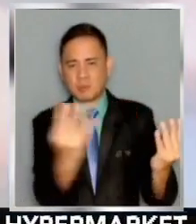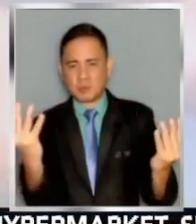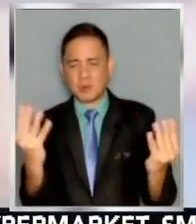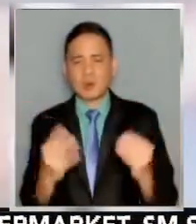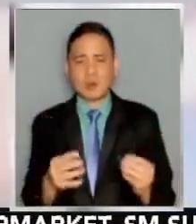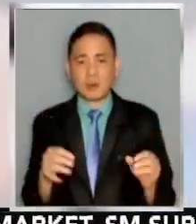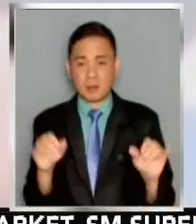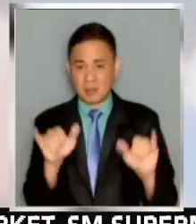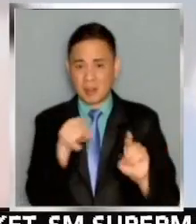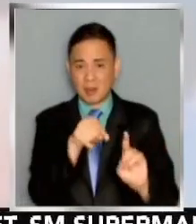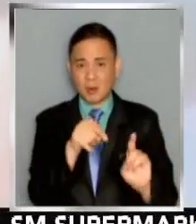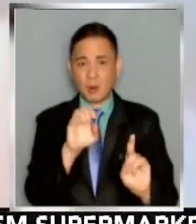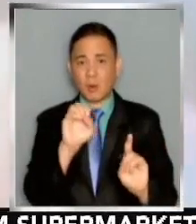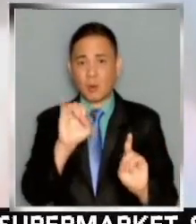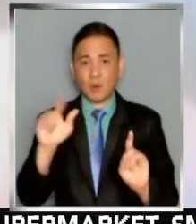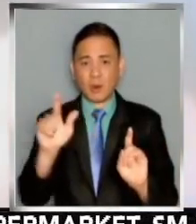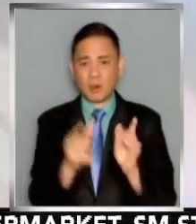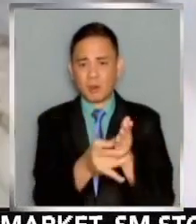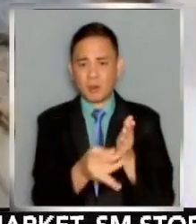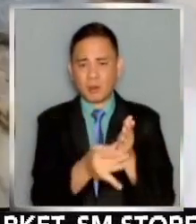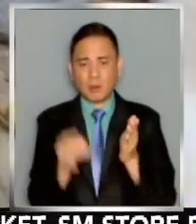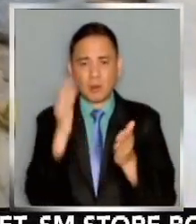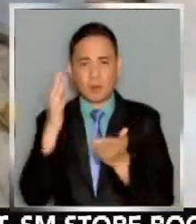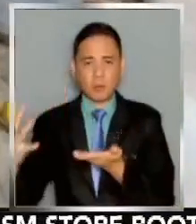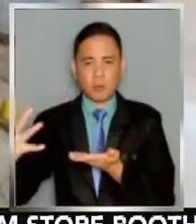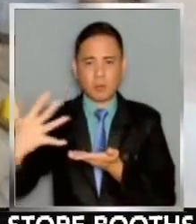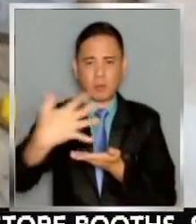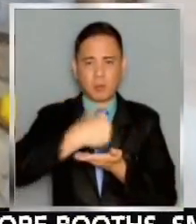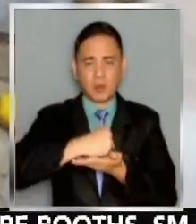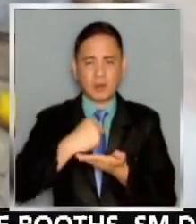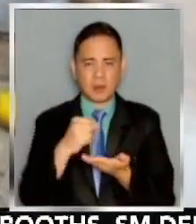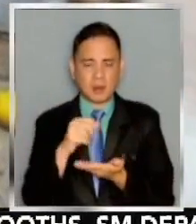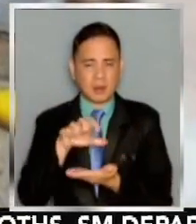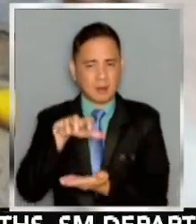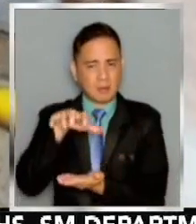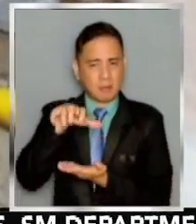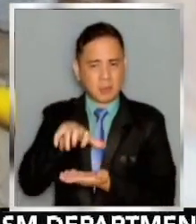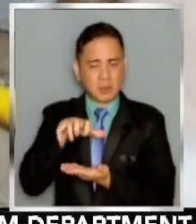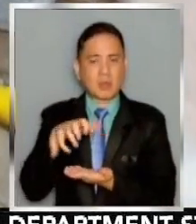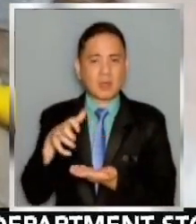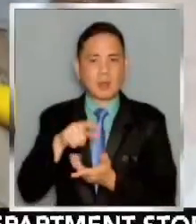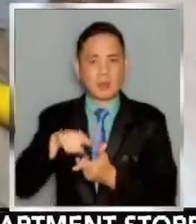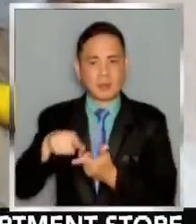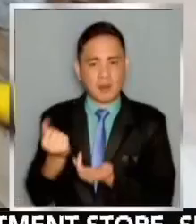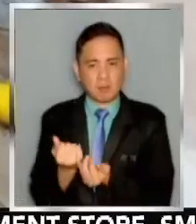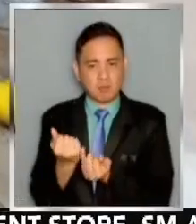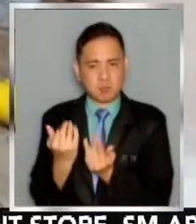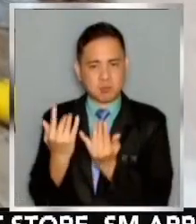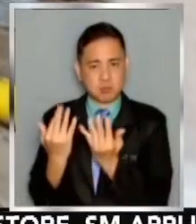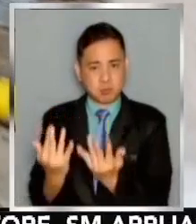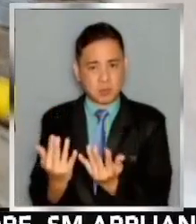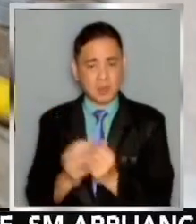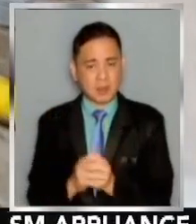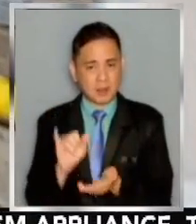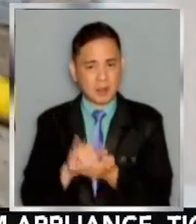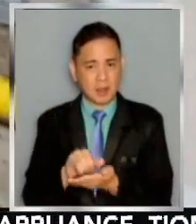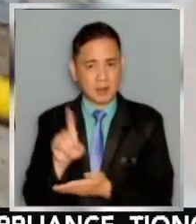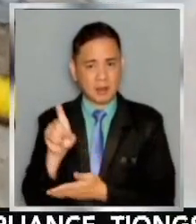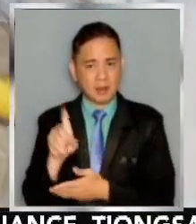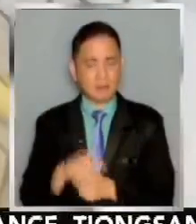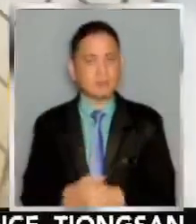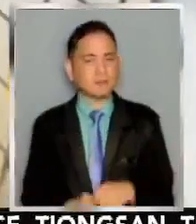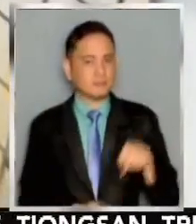yung oil yung oil itt muna ng ah All Spill boom at saka sisindihan ganun po Opo Mga